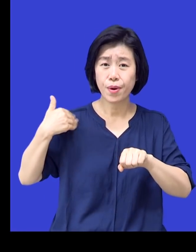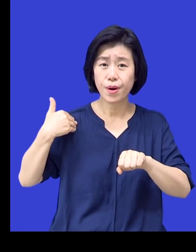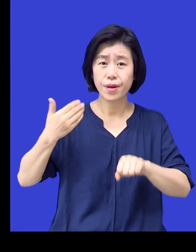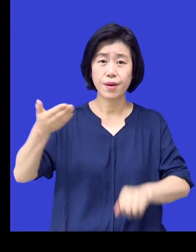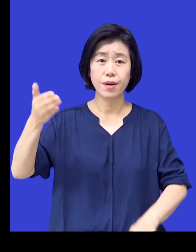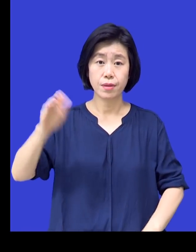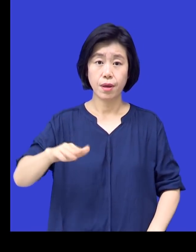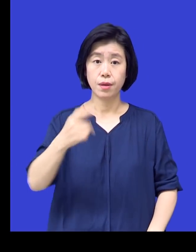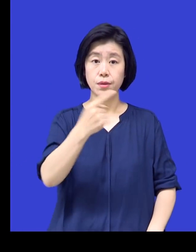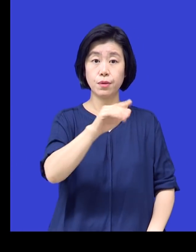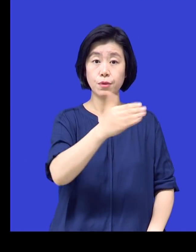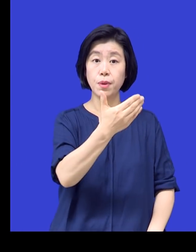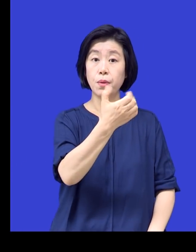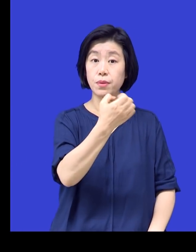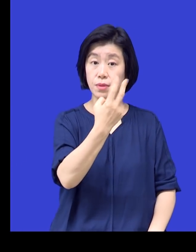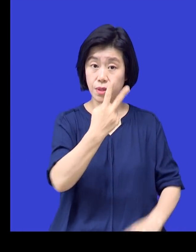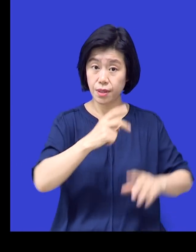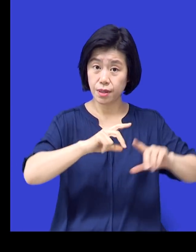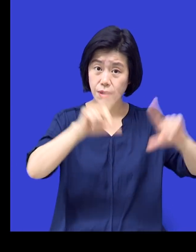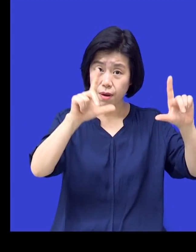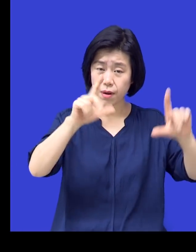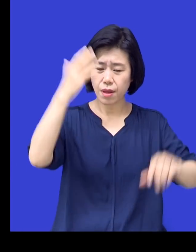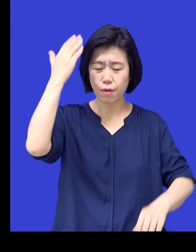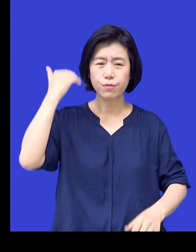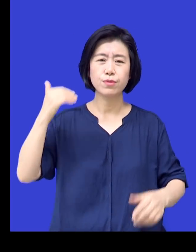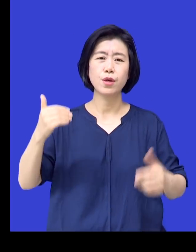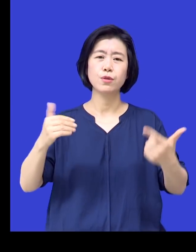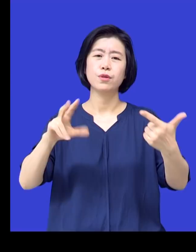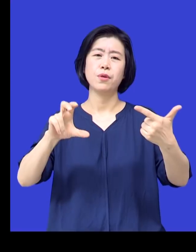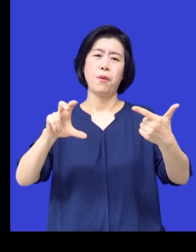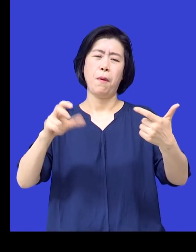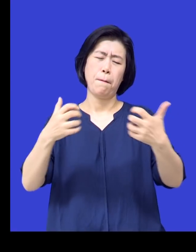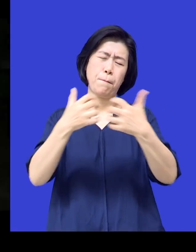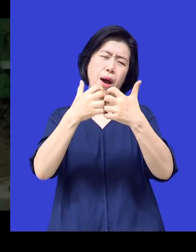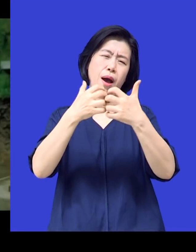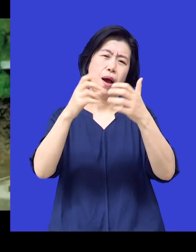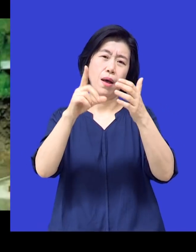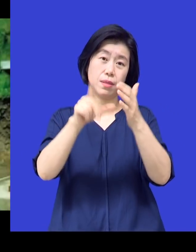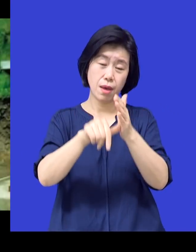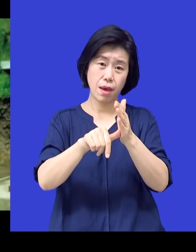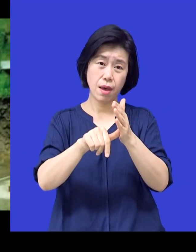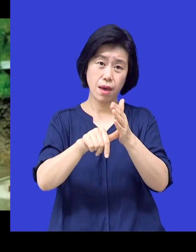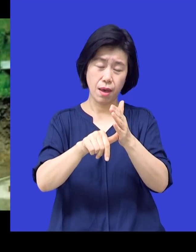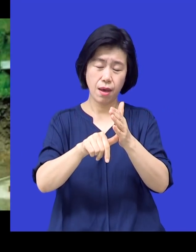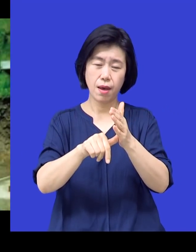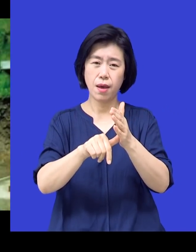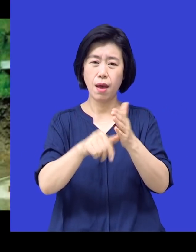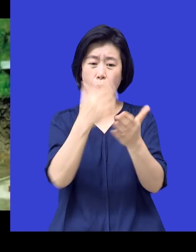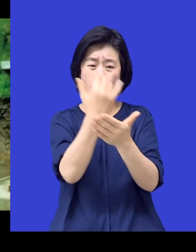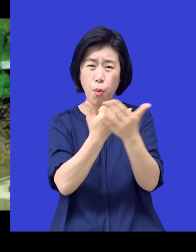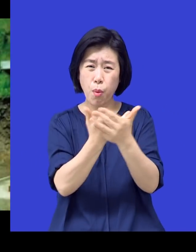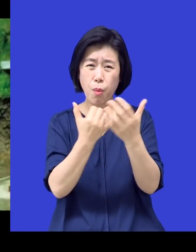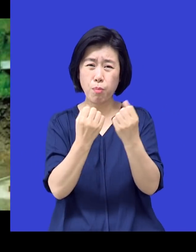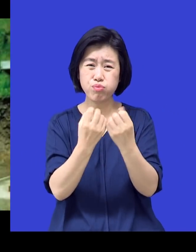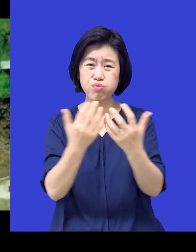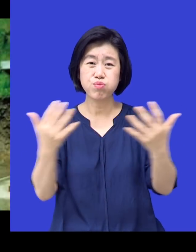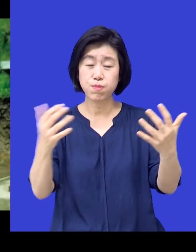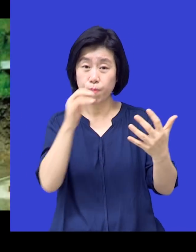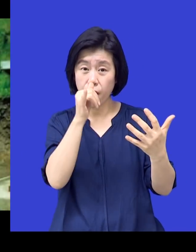한국의 52년 전쟁 고아 어린이들을 위해서 시작된 기관이었다는 거예요. 그리고